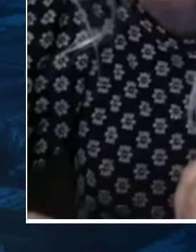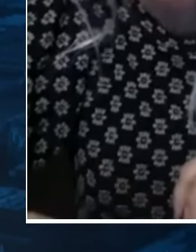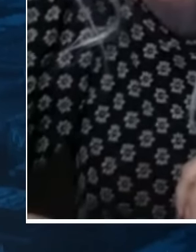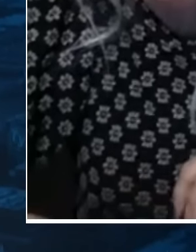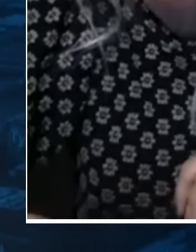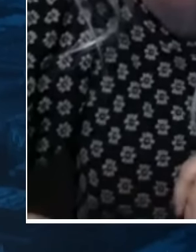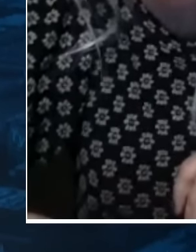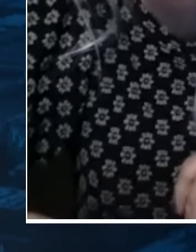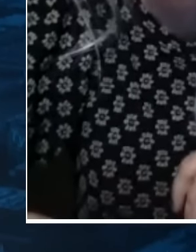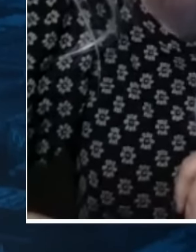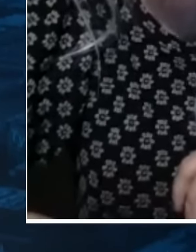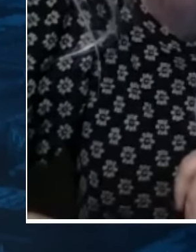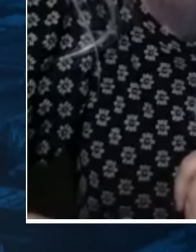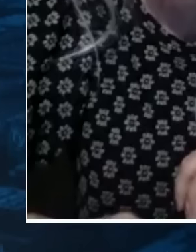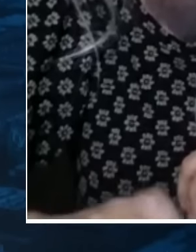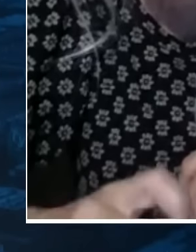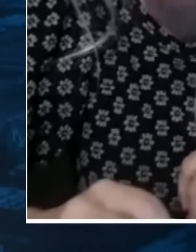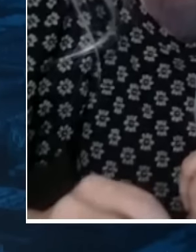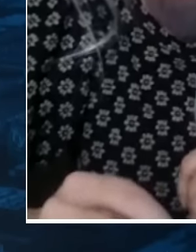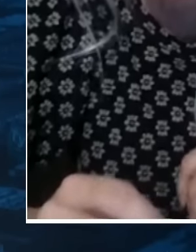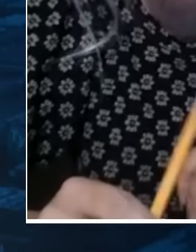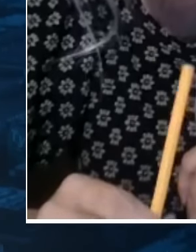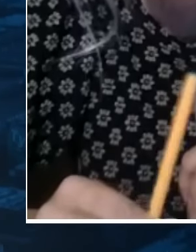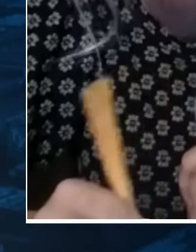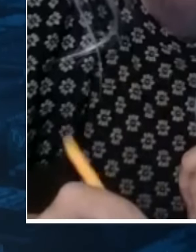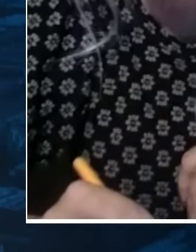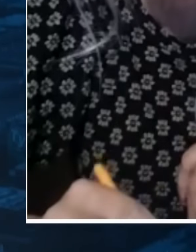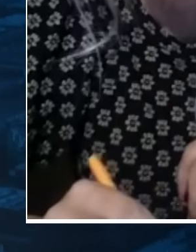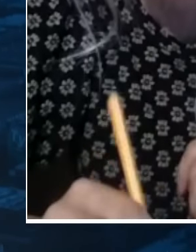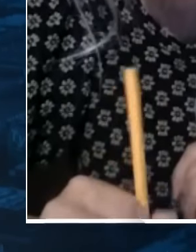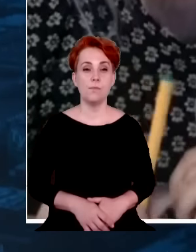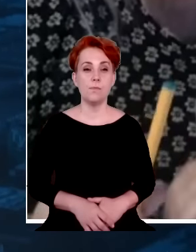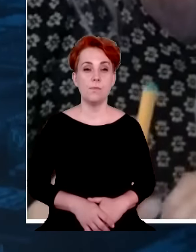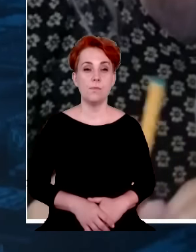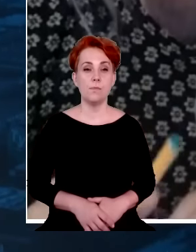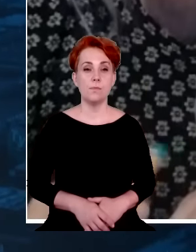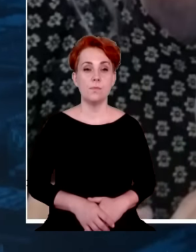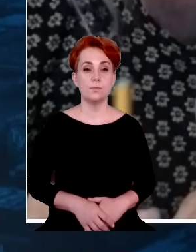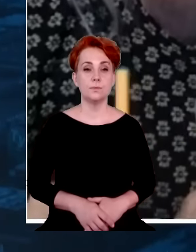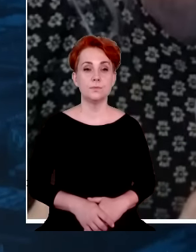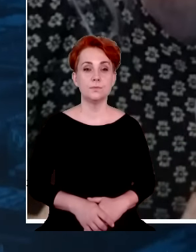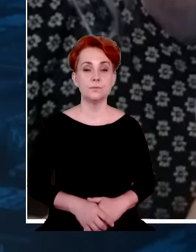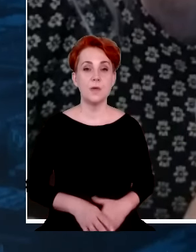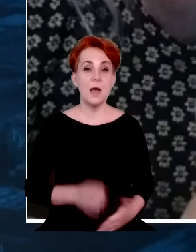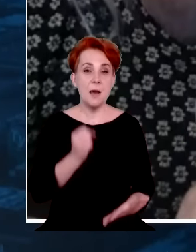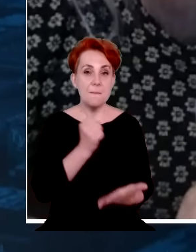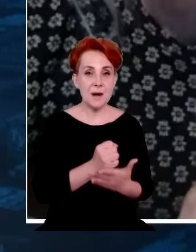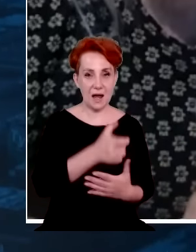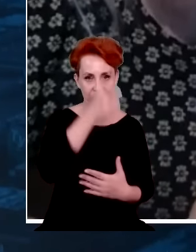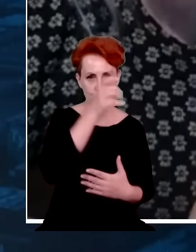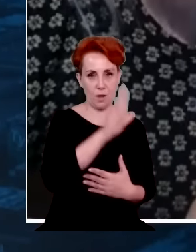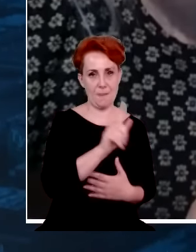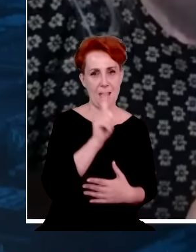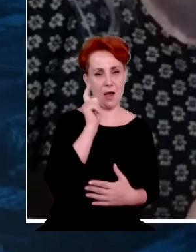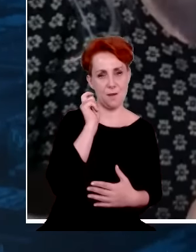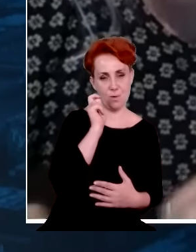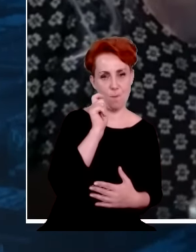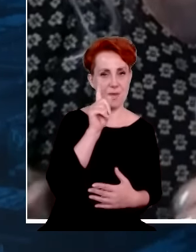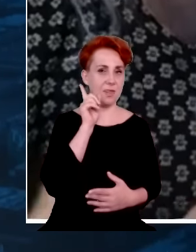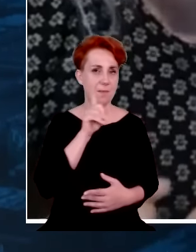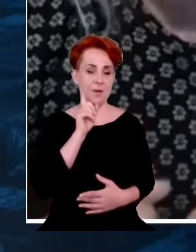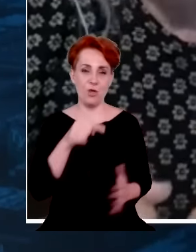człowieka nie powinno się głosować w referendum prawa człowieka są jakby nadane i tak samo i kobietom i mężczyznom i to nie jest temat W ogóle na